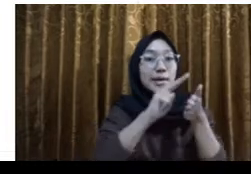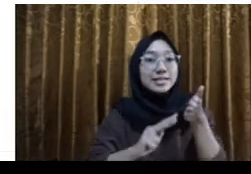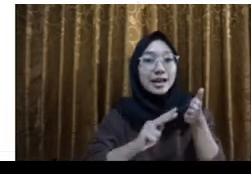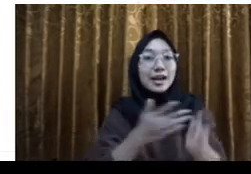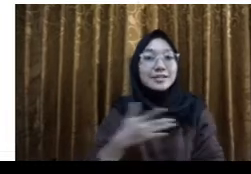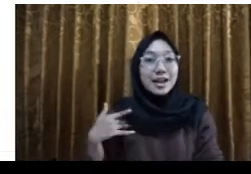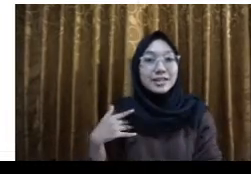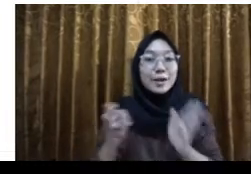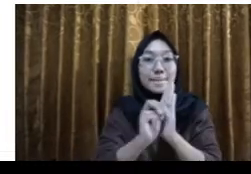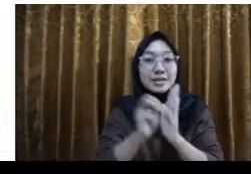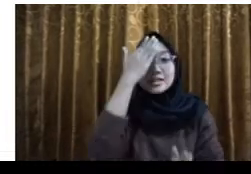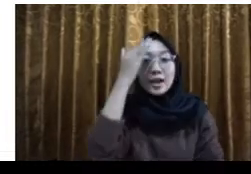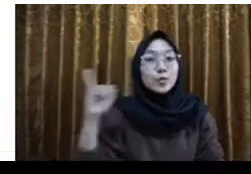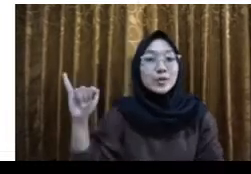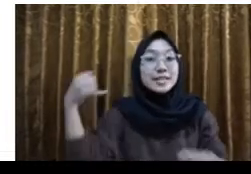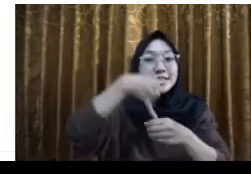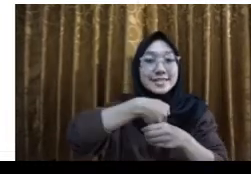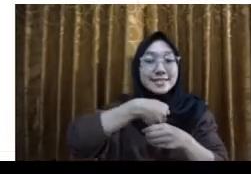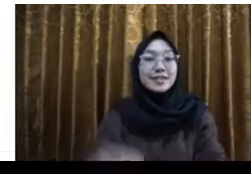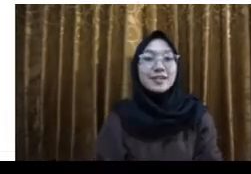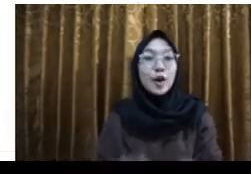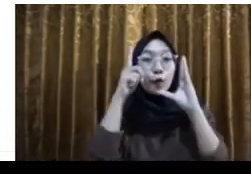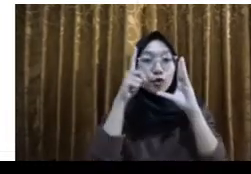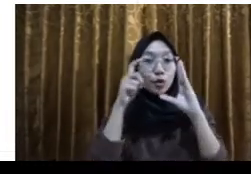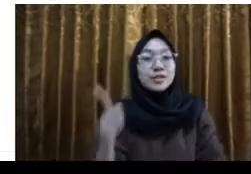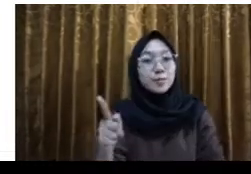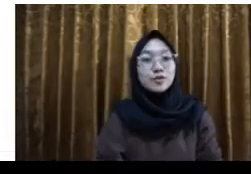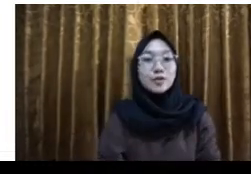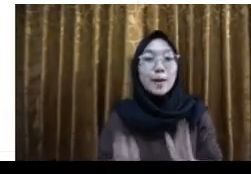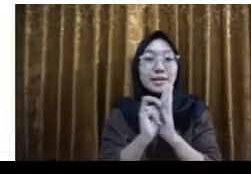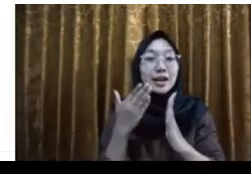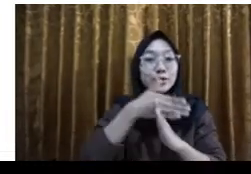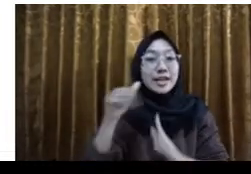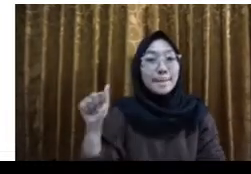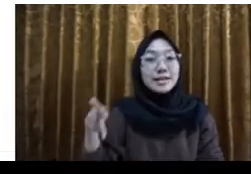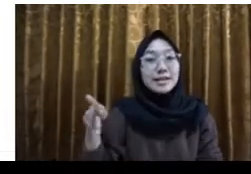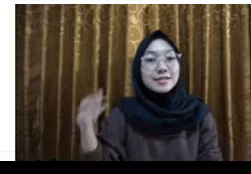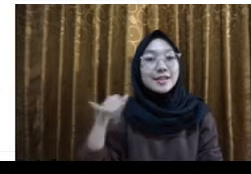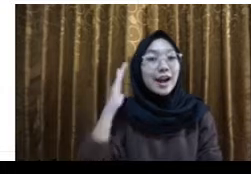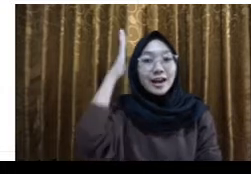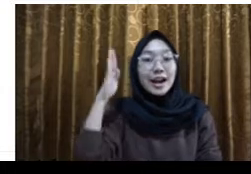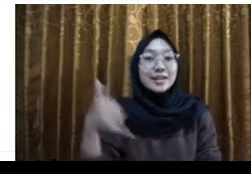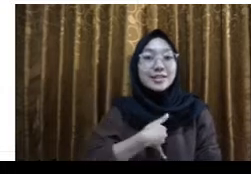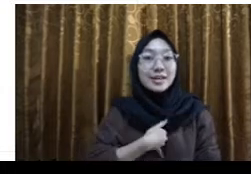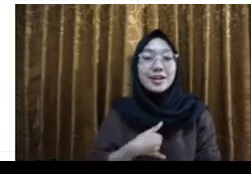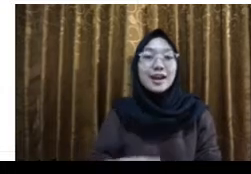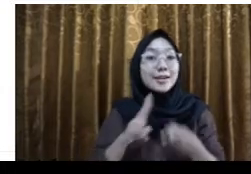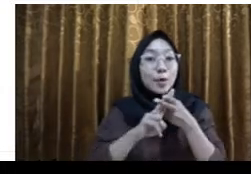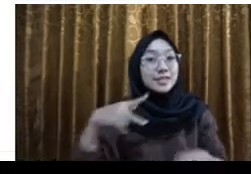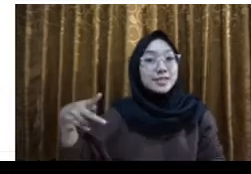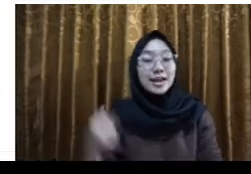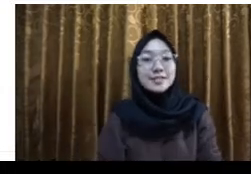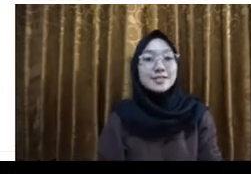mengetahui isi foto tersebut melalui aplikasi yang akan saya demonstrasikan dalam tutorial